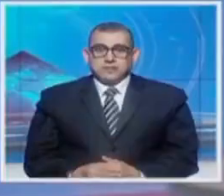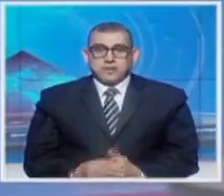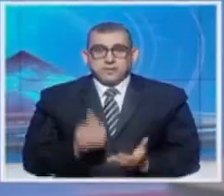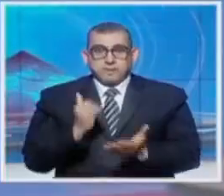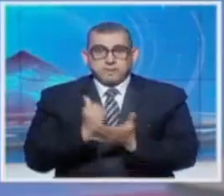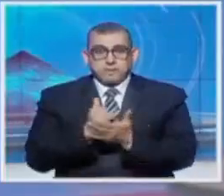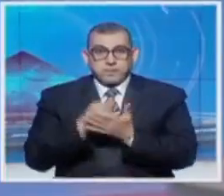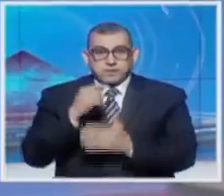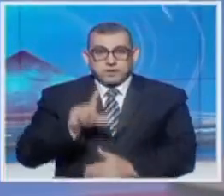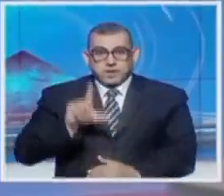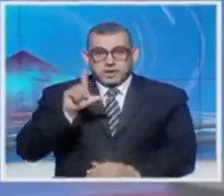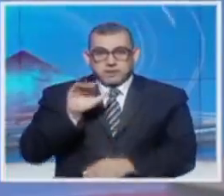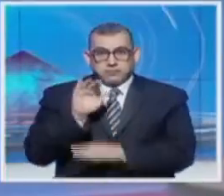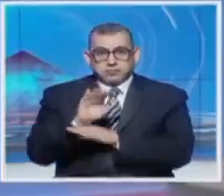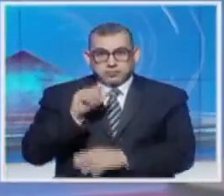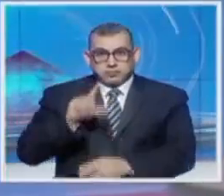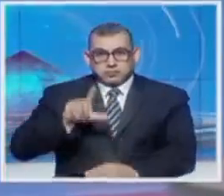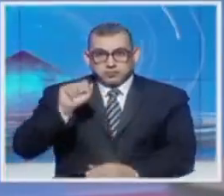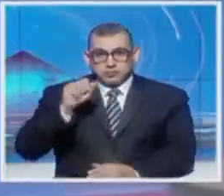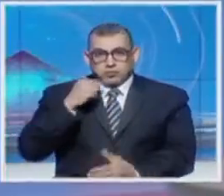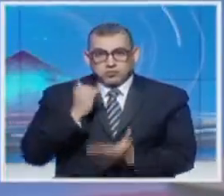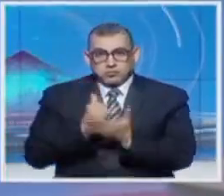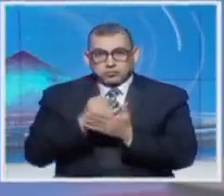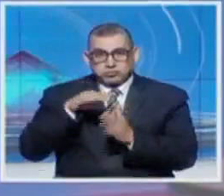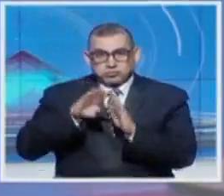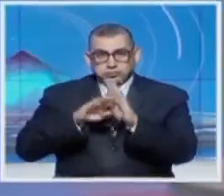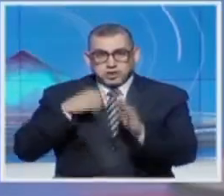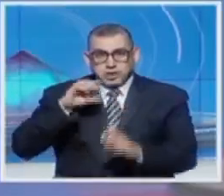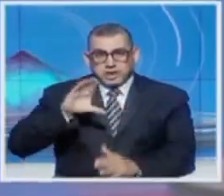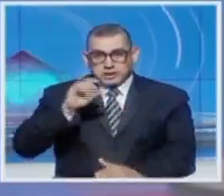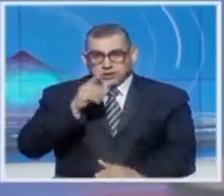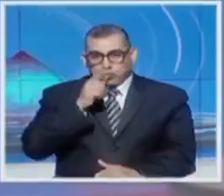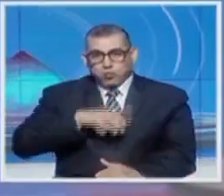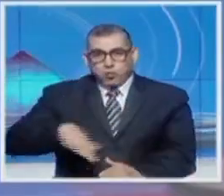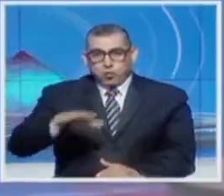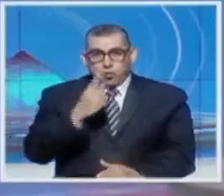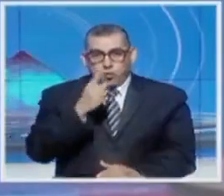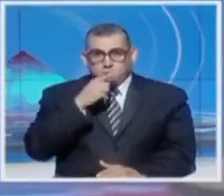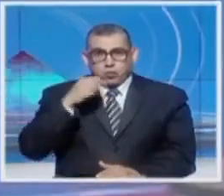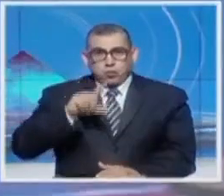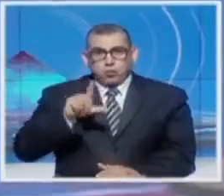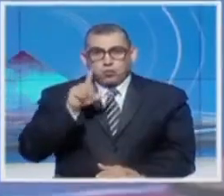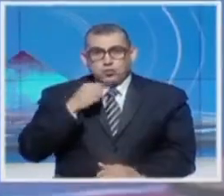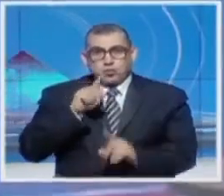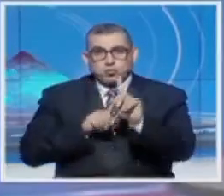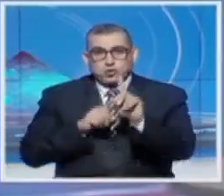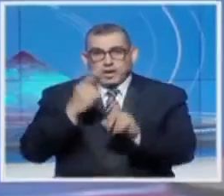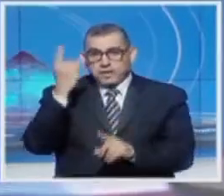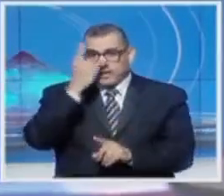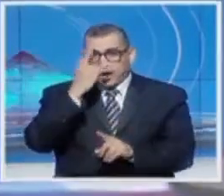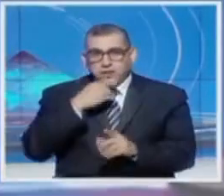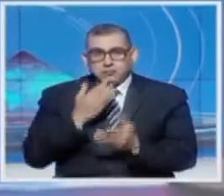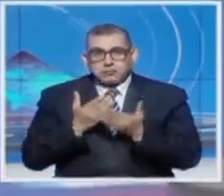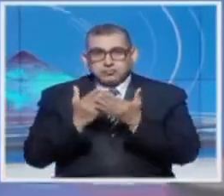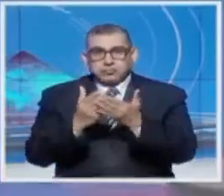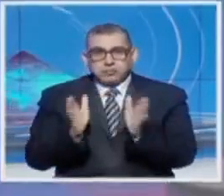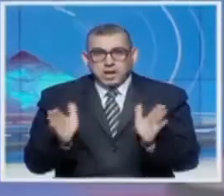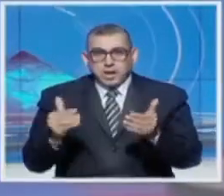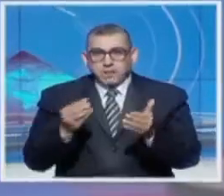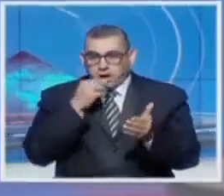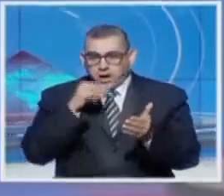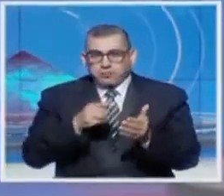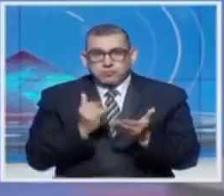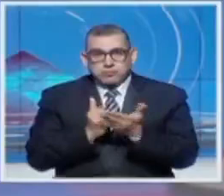تحت رعاية رئيس الجمهورية وفي إطار مبادرة كلنا واحد، قامت وزارة الداخلية بتوزيع عبوات سلع